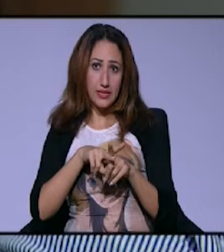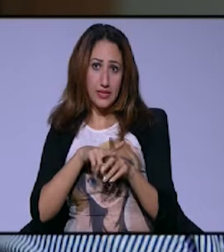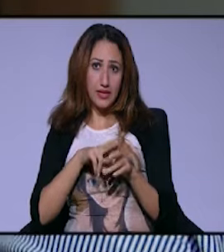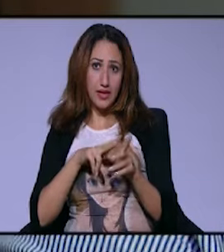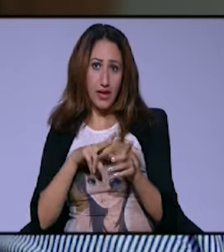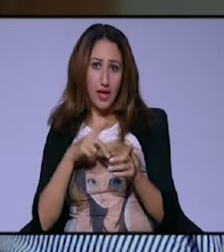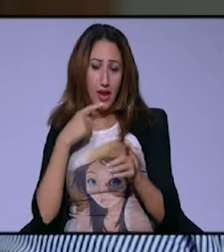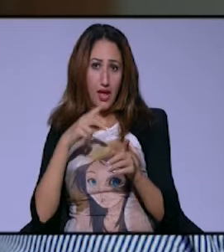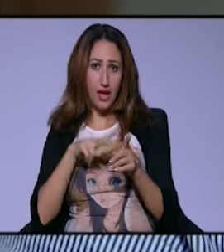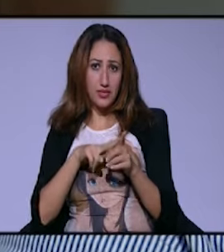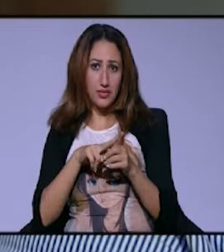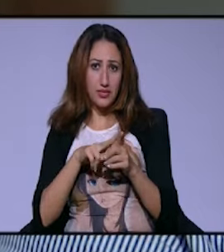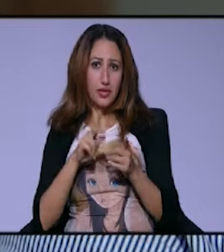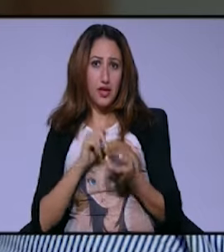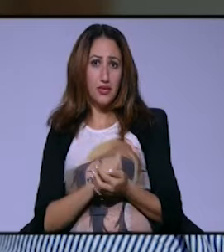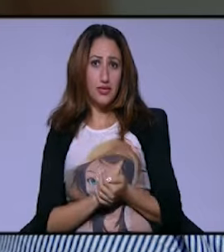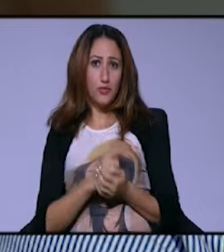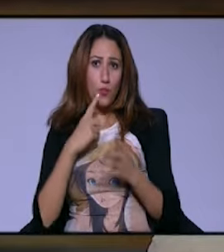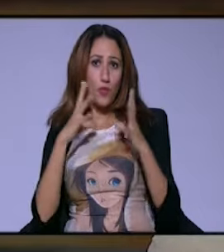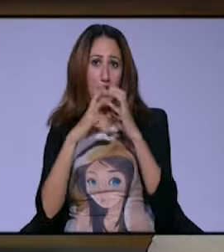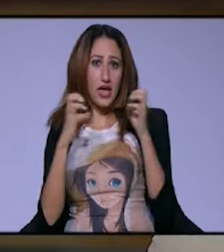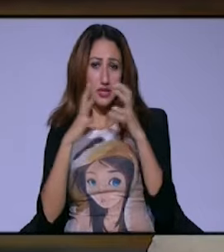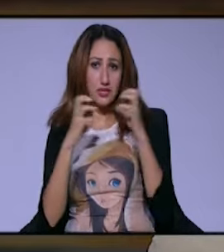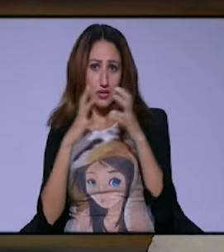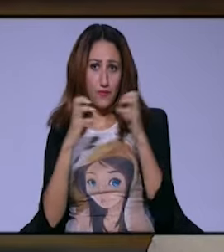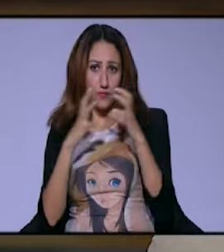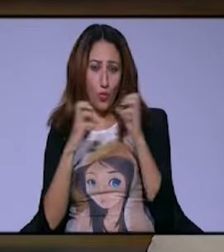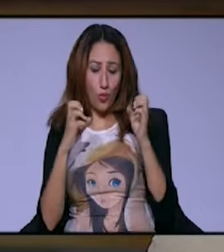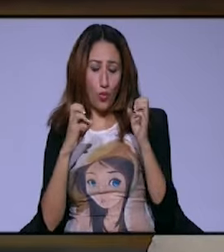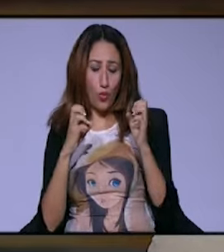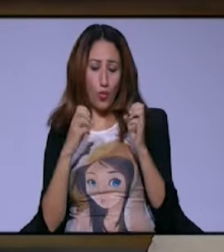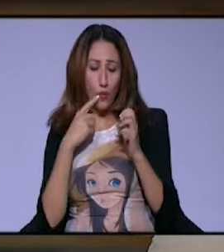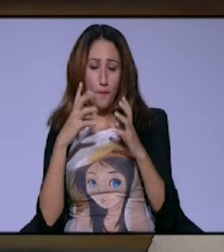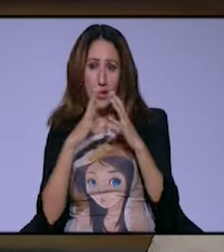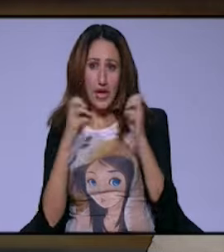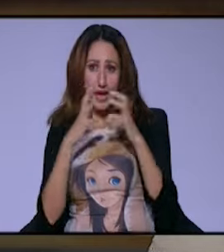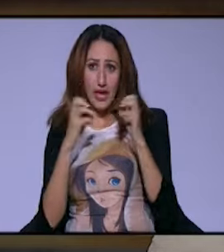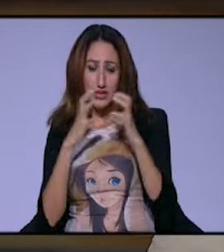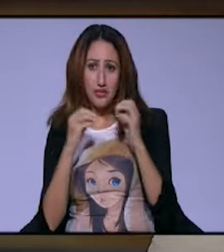العباقر على أن يصفوا كما